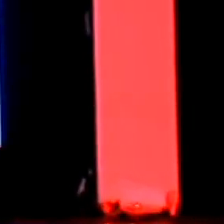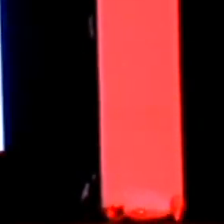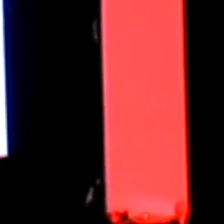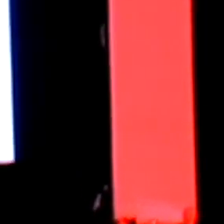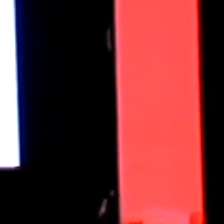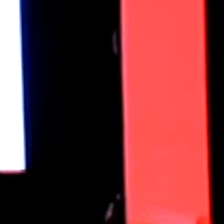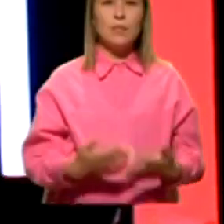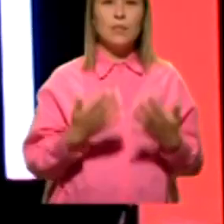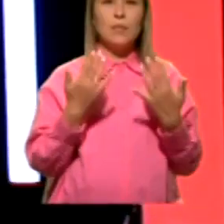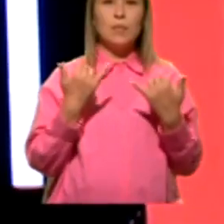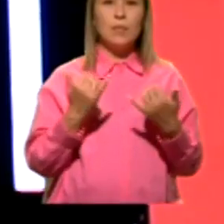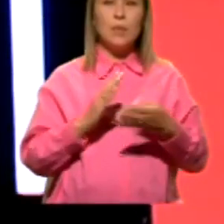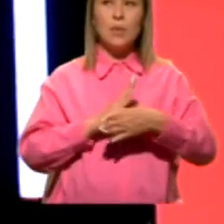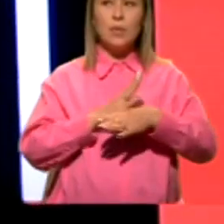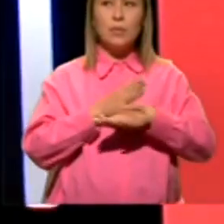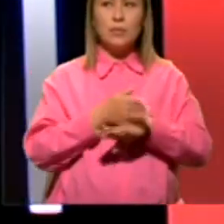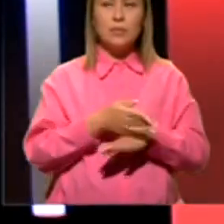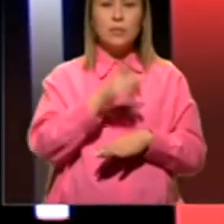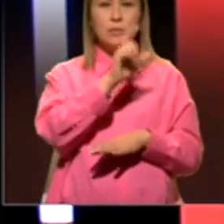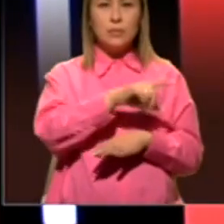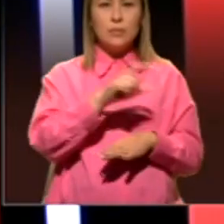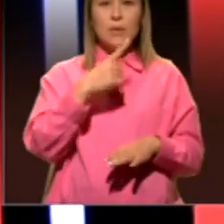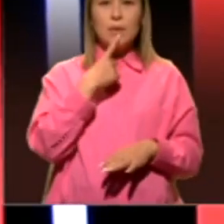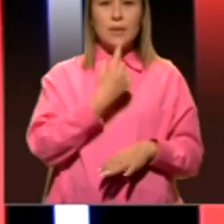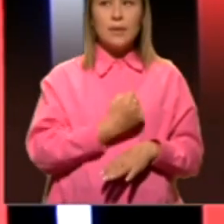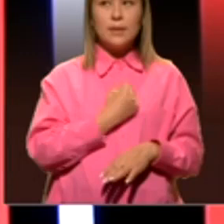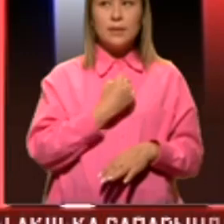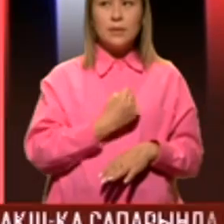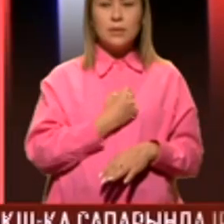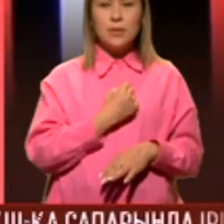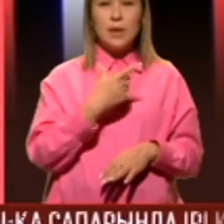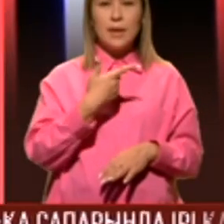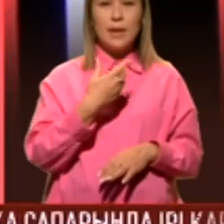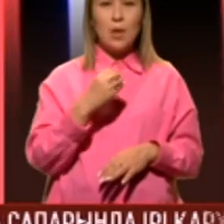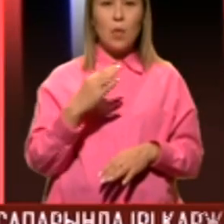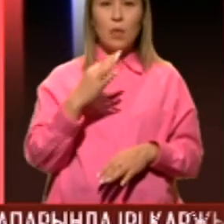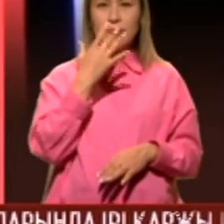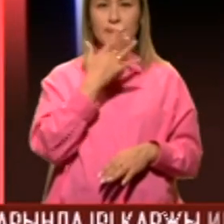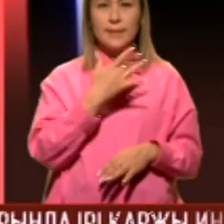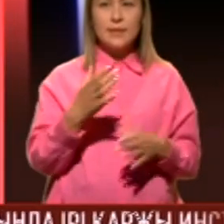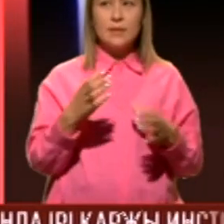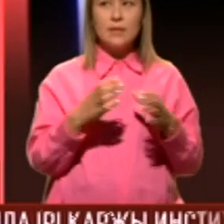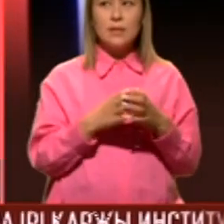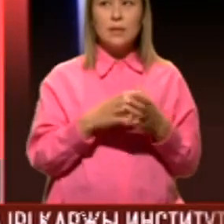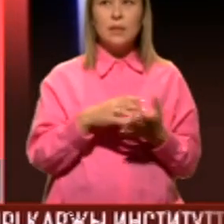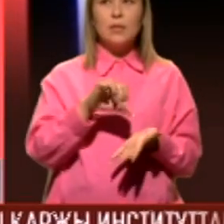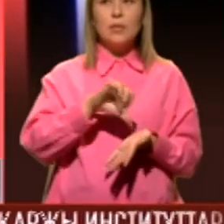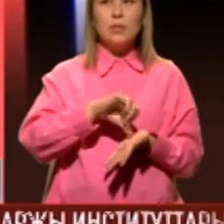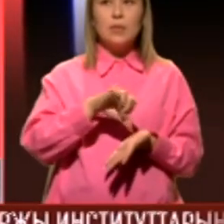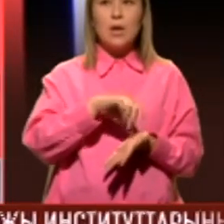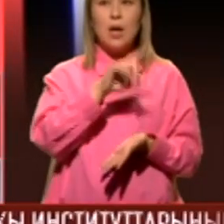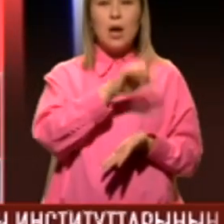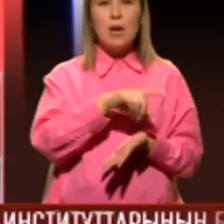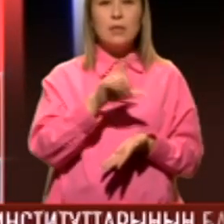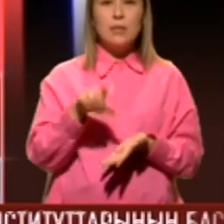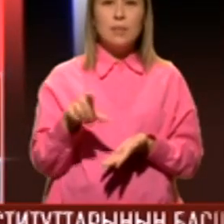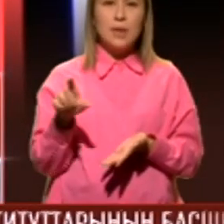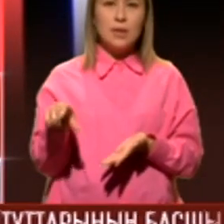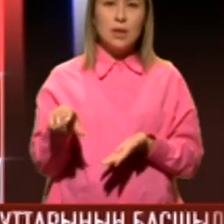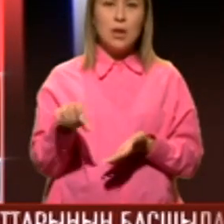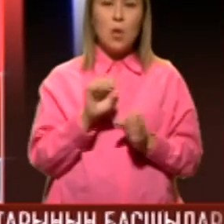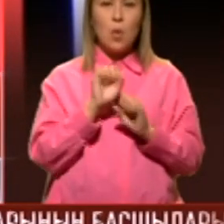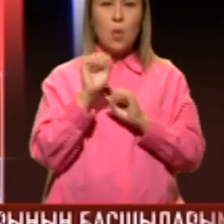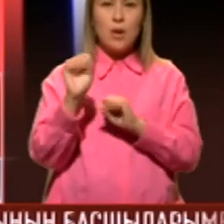бүгінгі студия қонақтарымен таныстырып өтейін. Мына әскери саланың геосаясаттың жілігін шарп майын тамызып жүрген азаматтар, оның үстіне